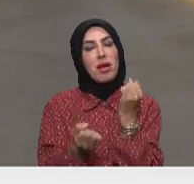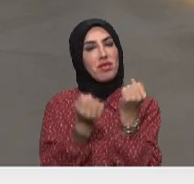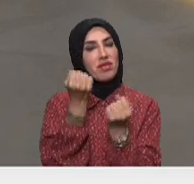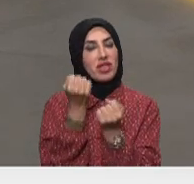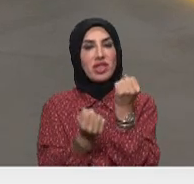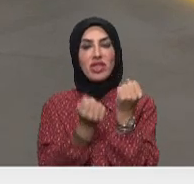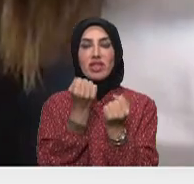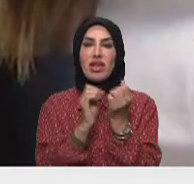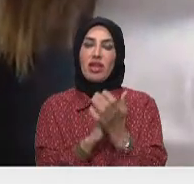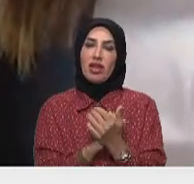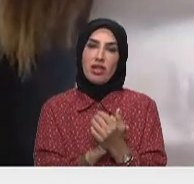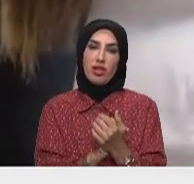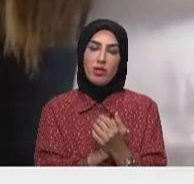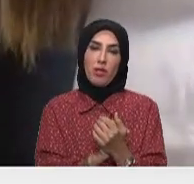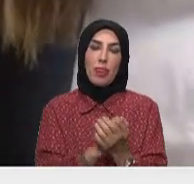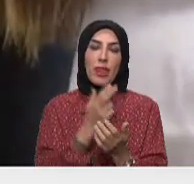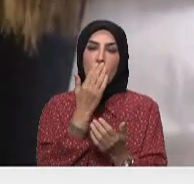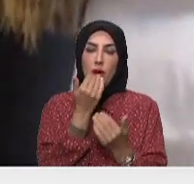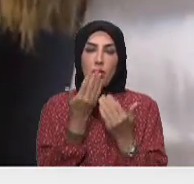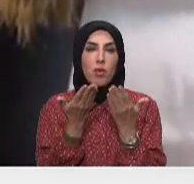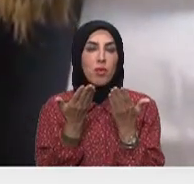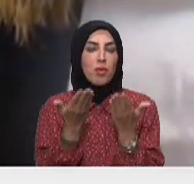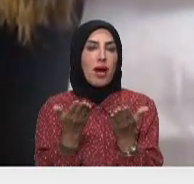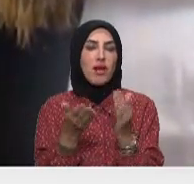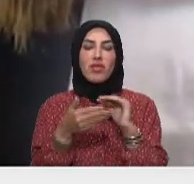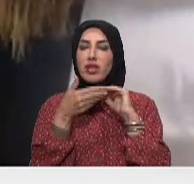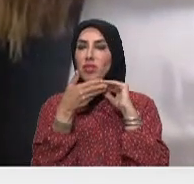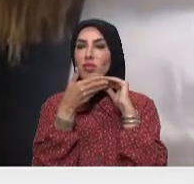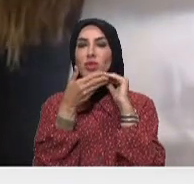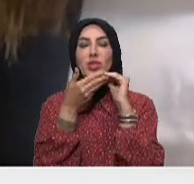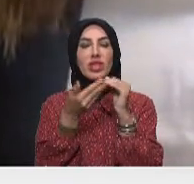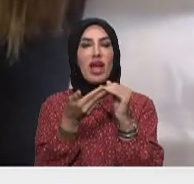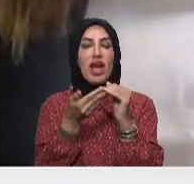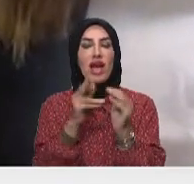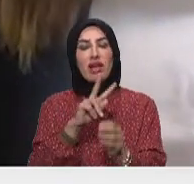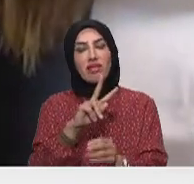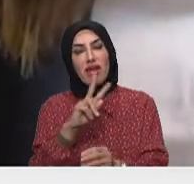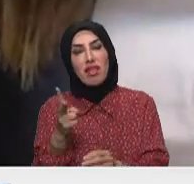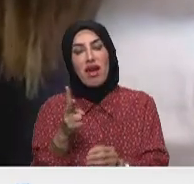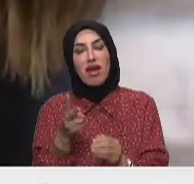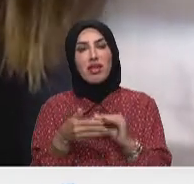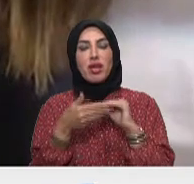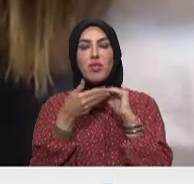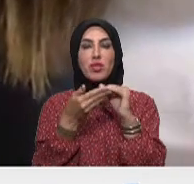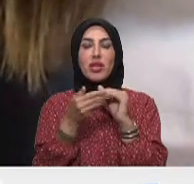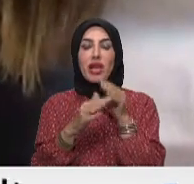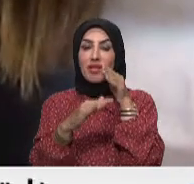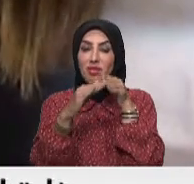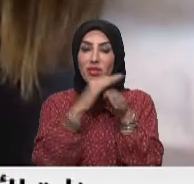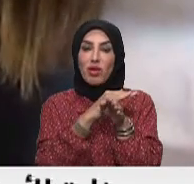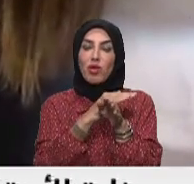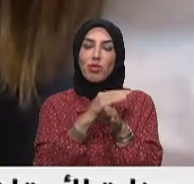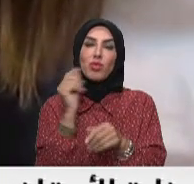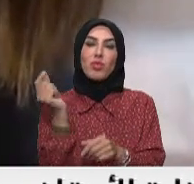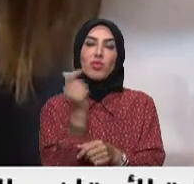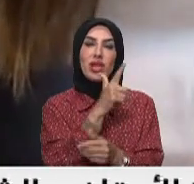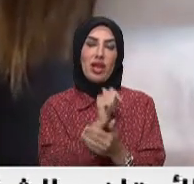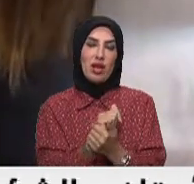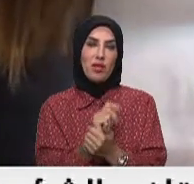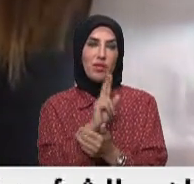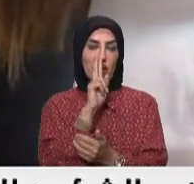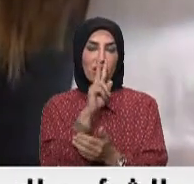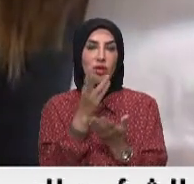ليس أيضا بين أيديهم أي وسيلة أخرى للهروب، وليس بين لدي